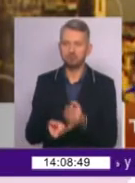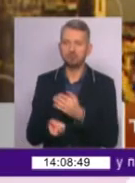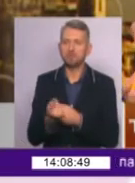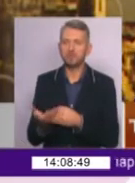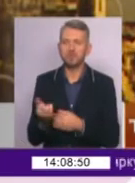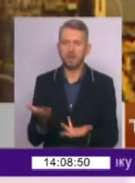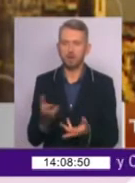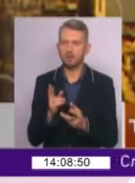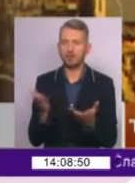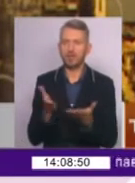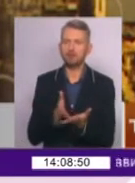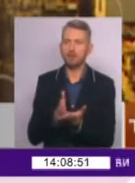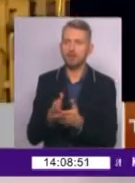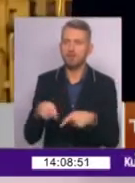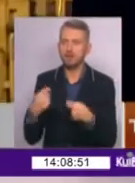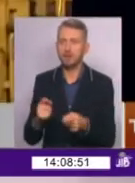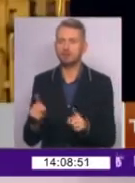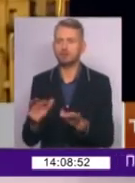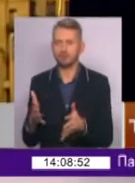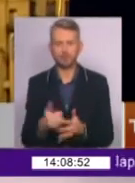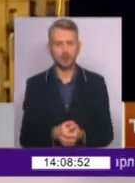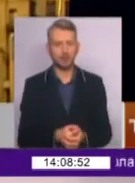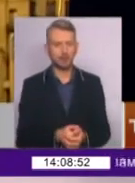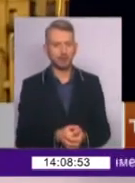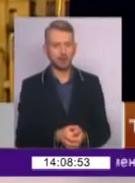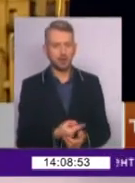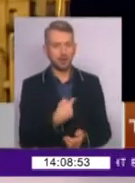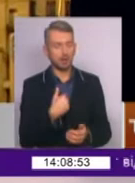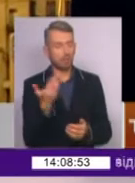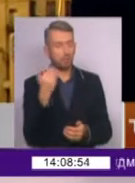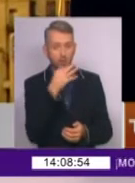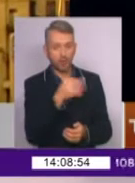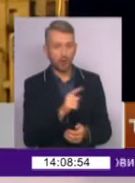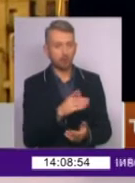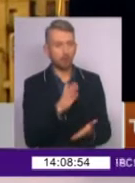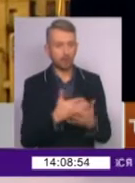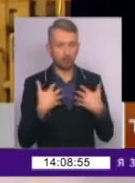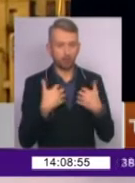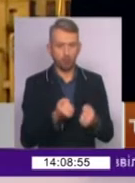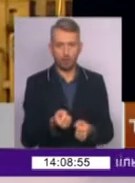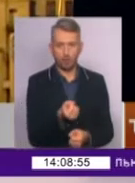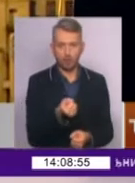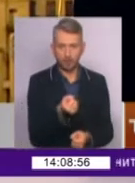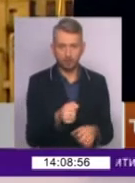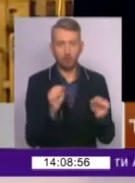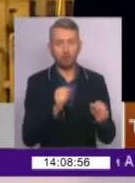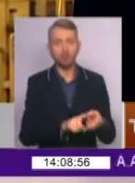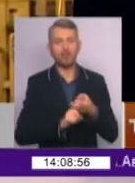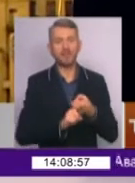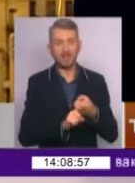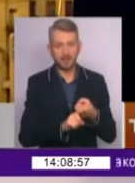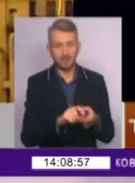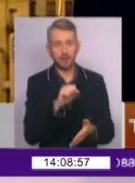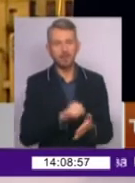береться? Які шляхи передачі? Що відбувається? Ну, оскільки я попередньо сказала, що є здорове носійство, можна заразитися